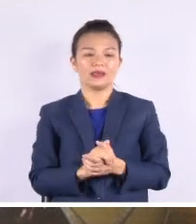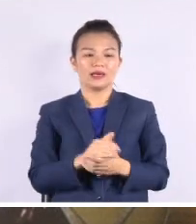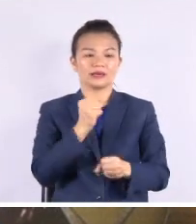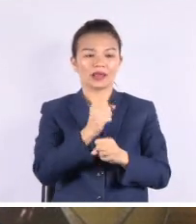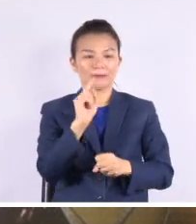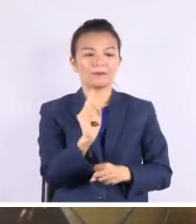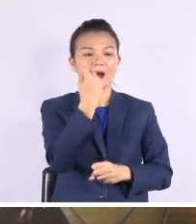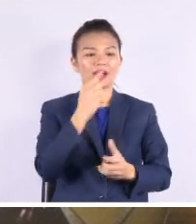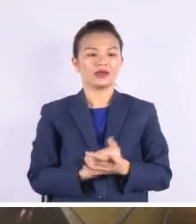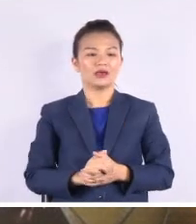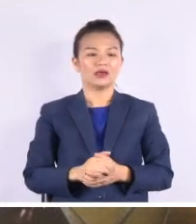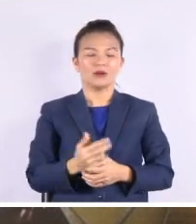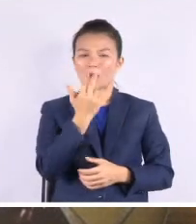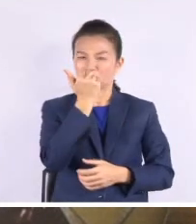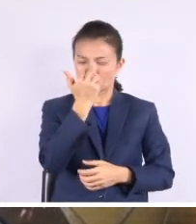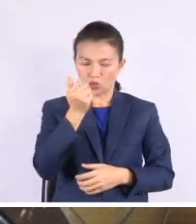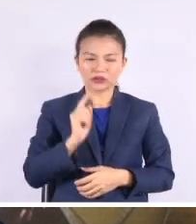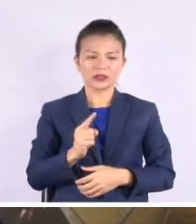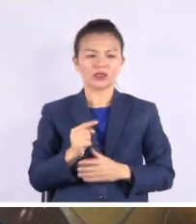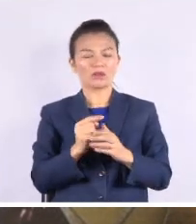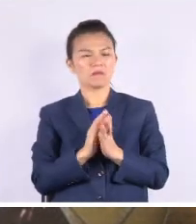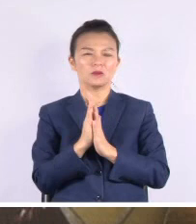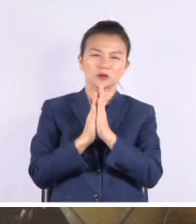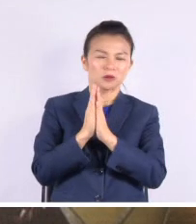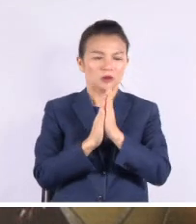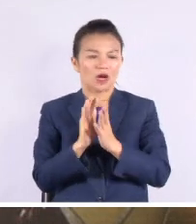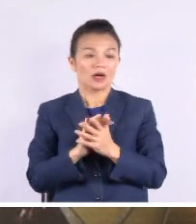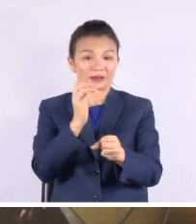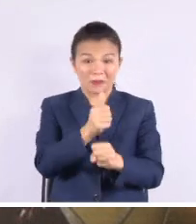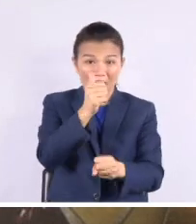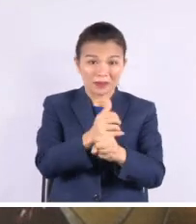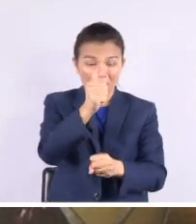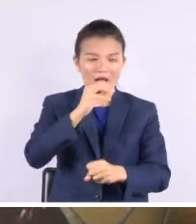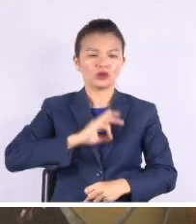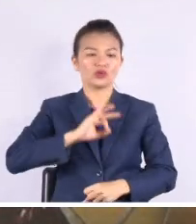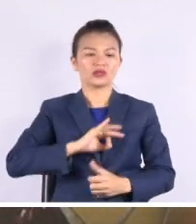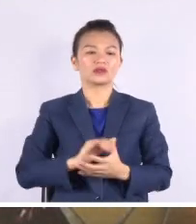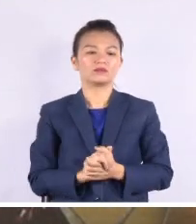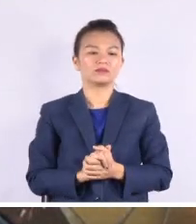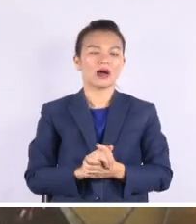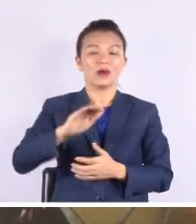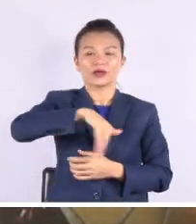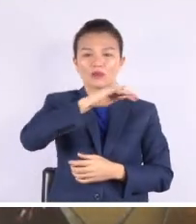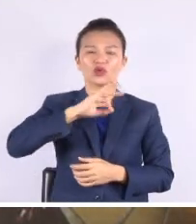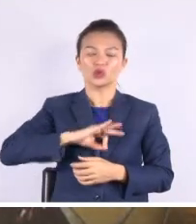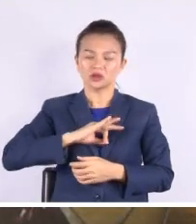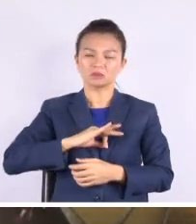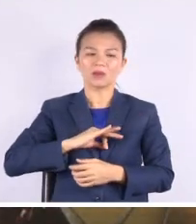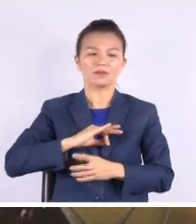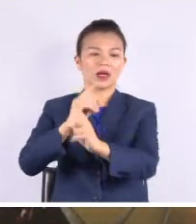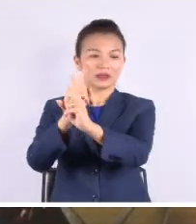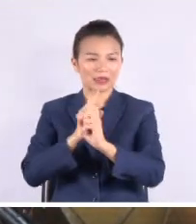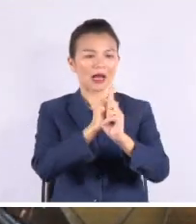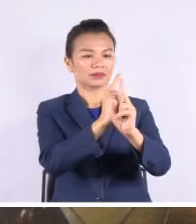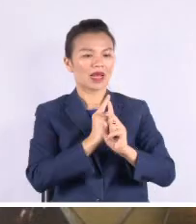สิ่งใหม่ๆซึ่งมันสนุกมากไม่ใช่เลี้ยงตัวเองมากแล้วพอแกทำได้เราสามารถเป็นอินสไปร์ให้กับหลายๆคนได้ควร